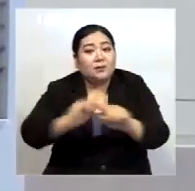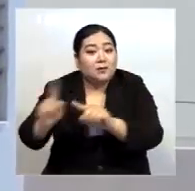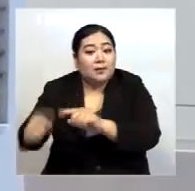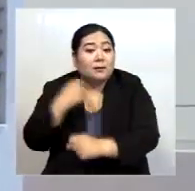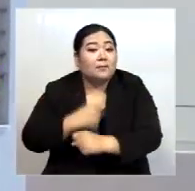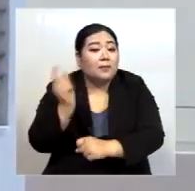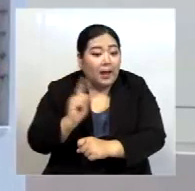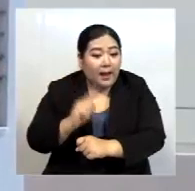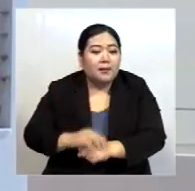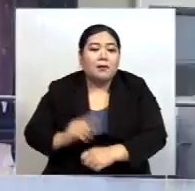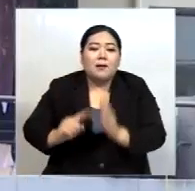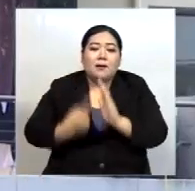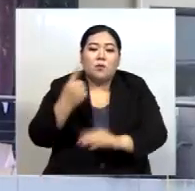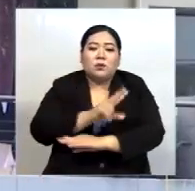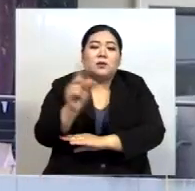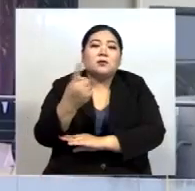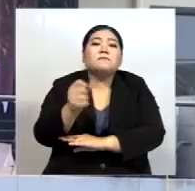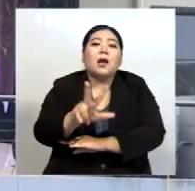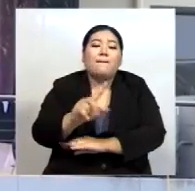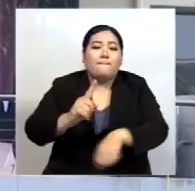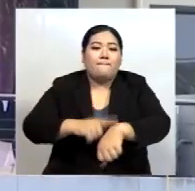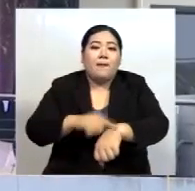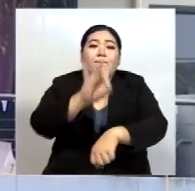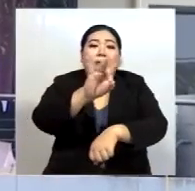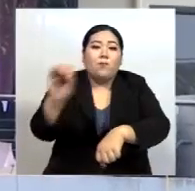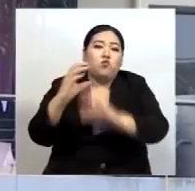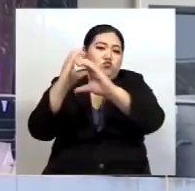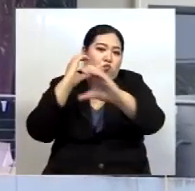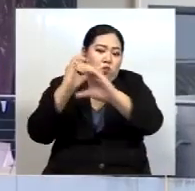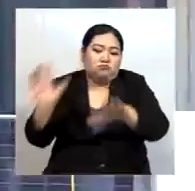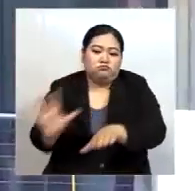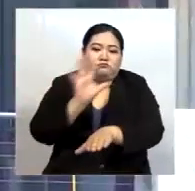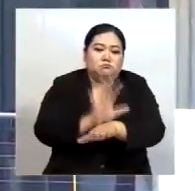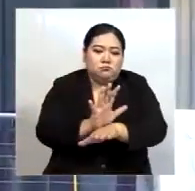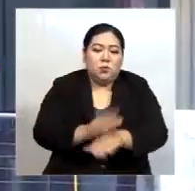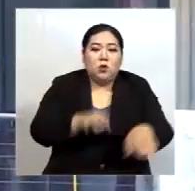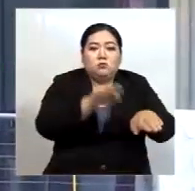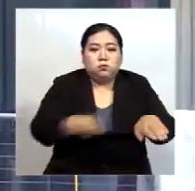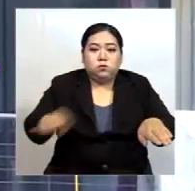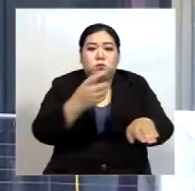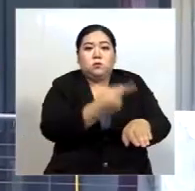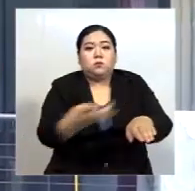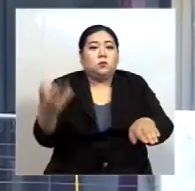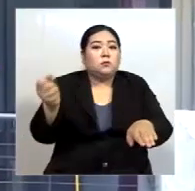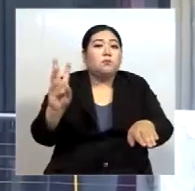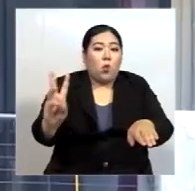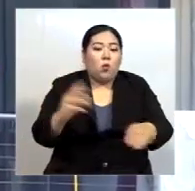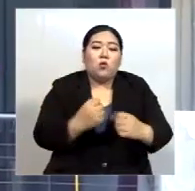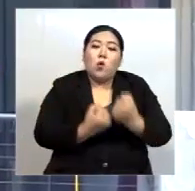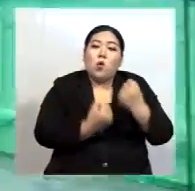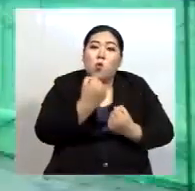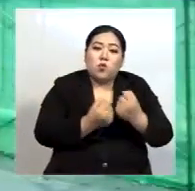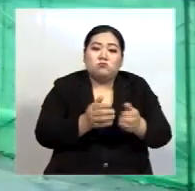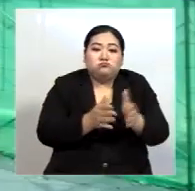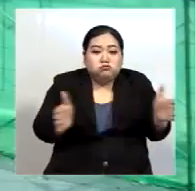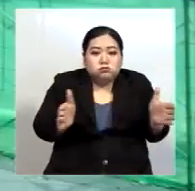13นะคะโดยเริ่มกำหนดให้ขึ้นรถในช่วงเวลา8นาฬิกาค่ะใช้ทั้งหมด16คันนะคะประกอบด้วยรถยนต์โดยส